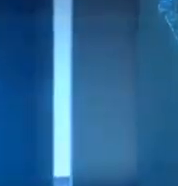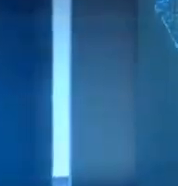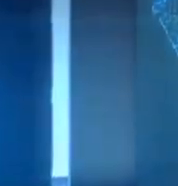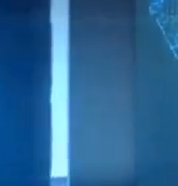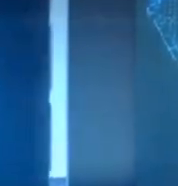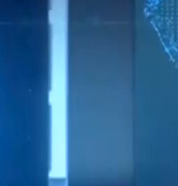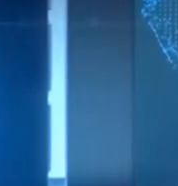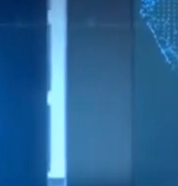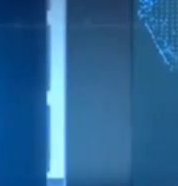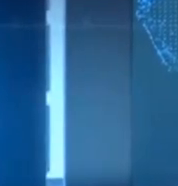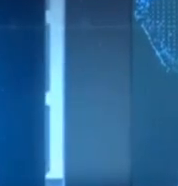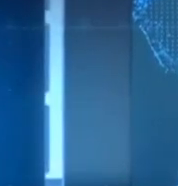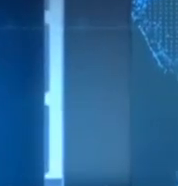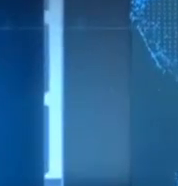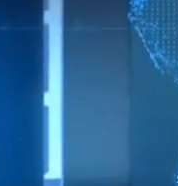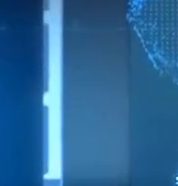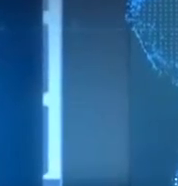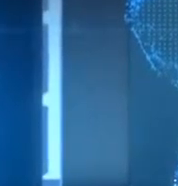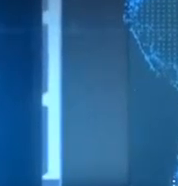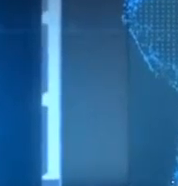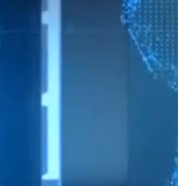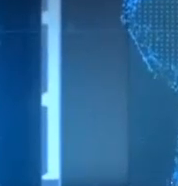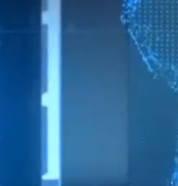Дамир Анитов, Ерлан Азамбай, телеканал ЖТСУ.